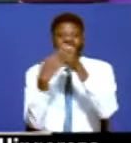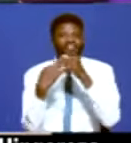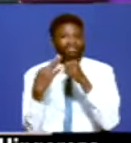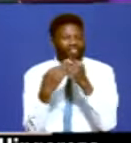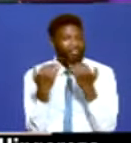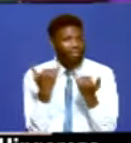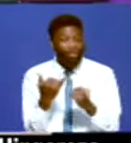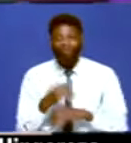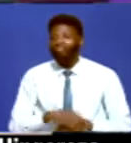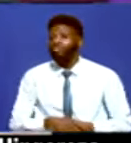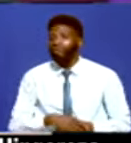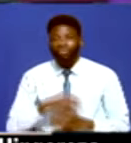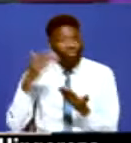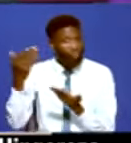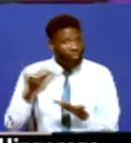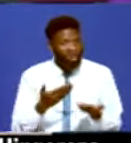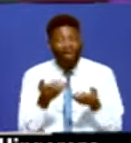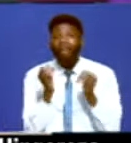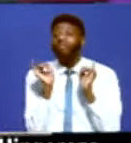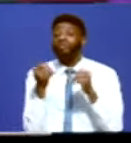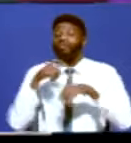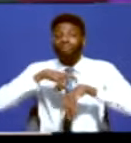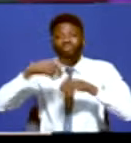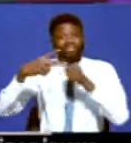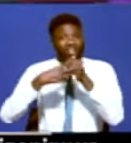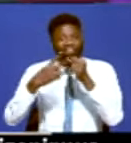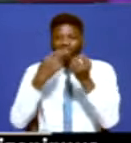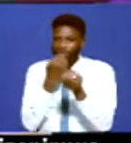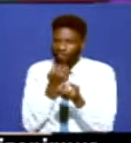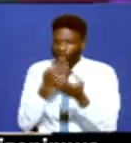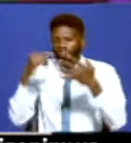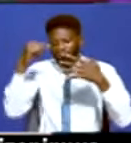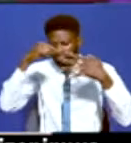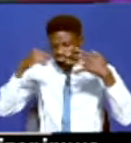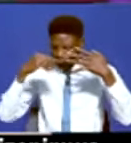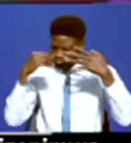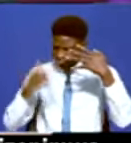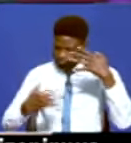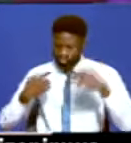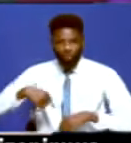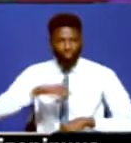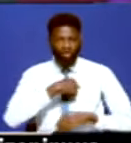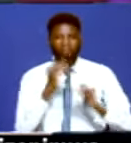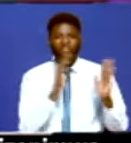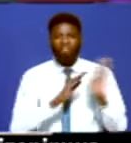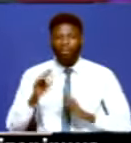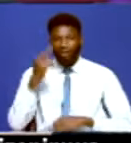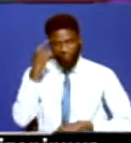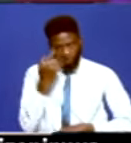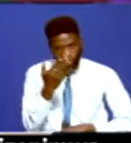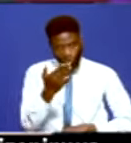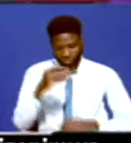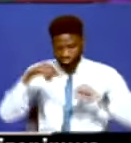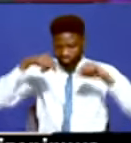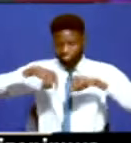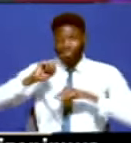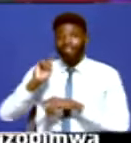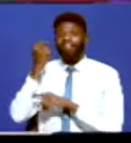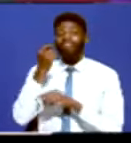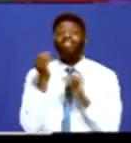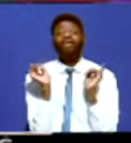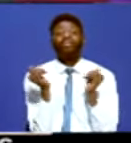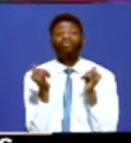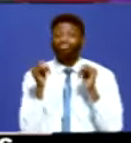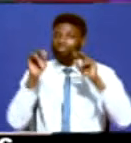hili la Dira ya Magwiji. Nikufahamishe mengi tuliyokuandalia kwenye Dira hii ya Magwiji, taarifa za humu nchini, za kimataifa na